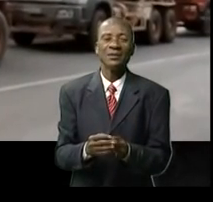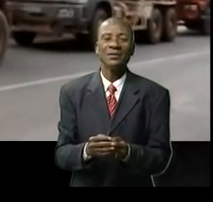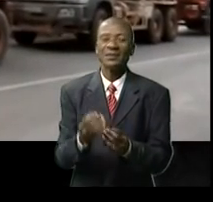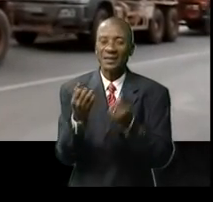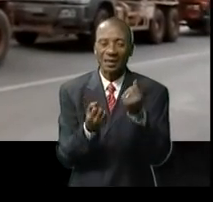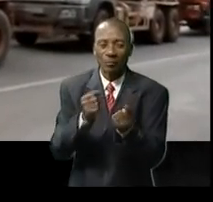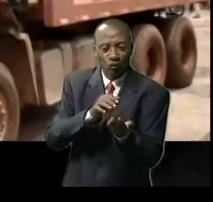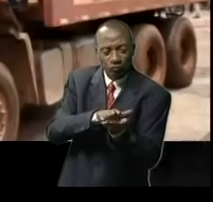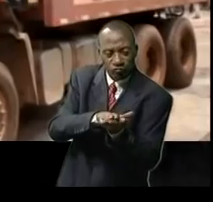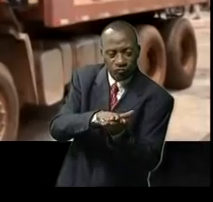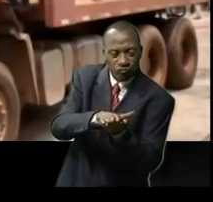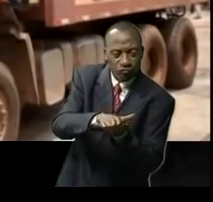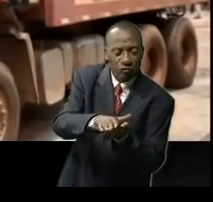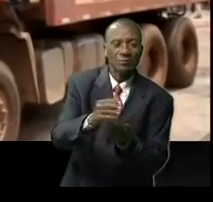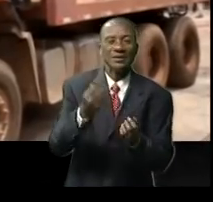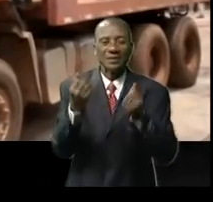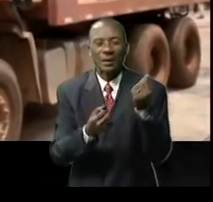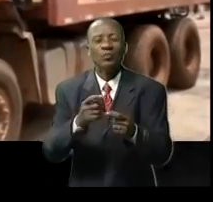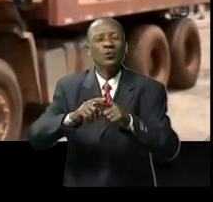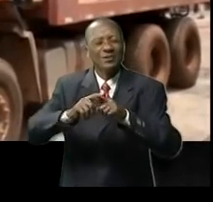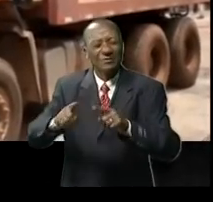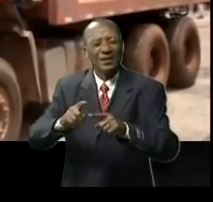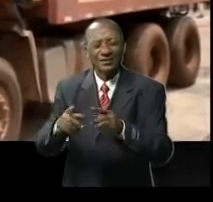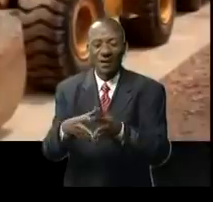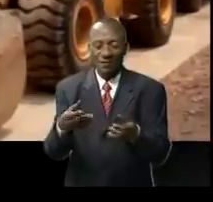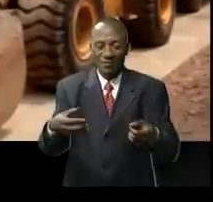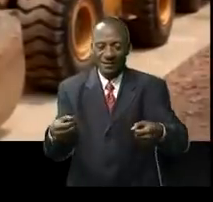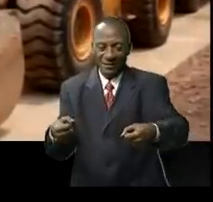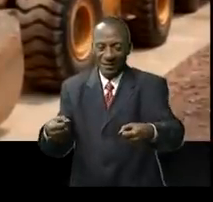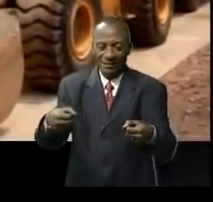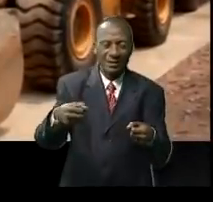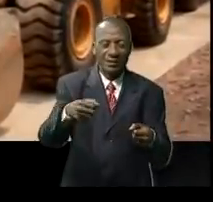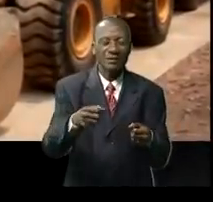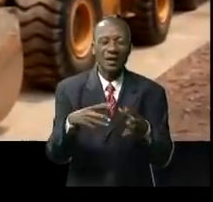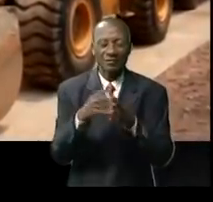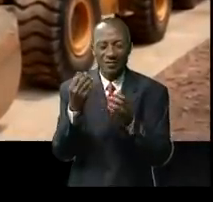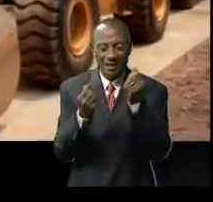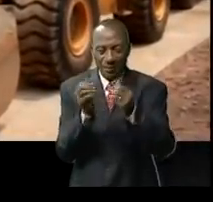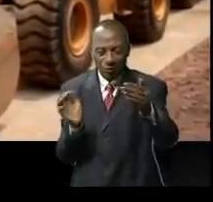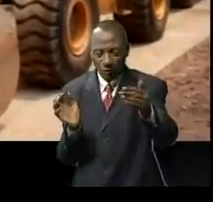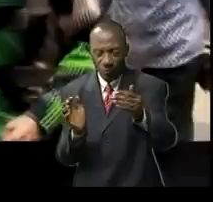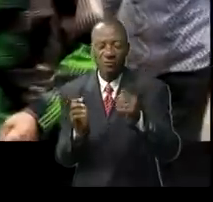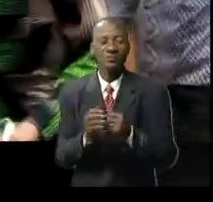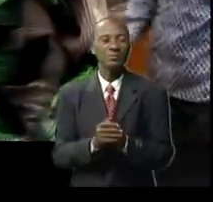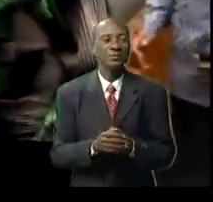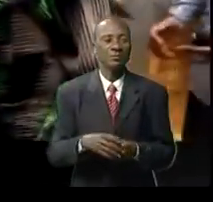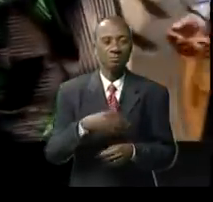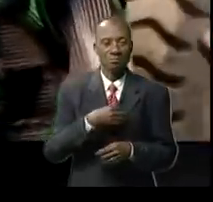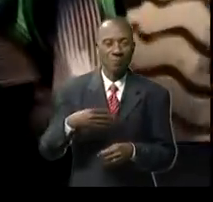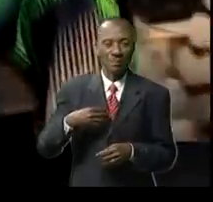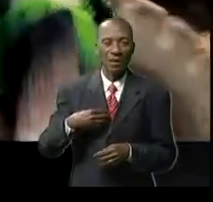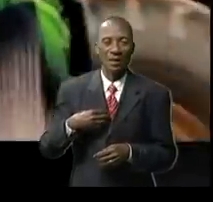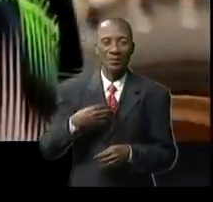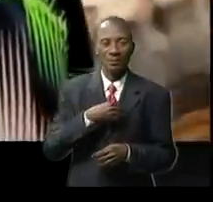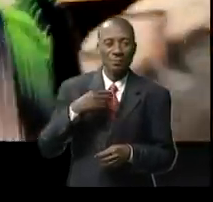à creuser montée sur un tracteur à chenilles et deux camionnettes utilitaires. C'est Madame le gouverneur de province intérimaire, Jeannette